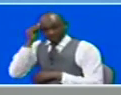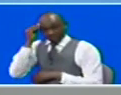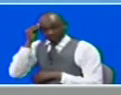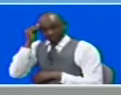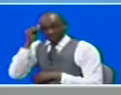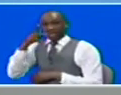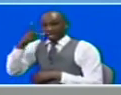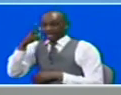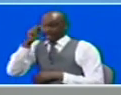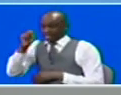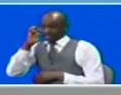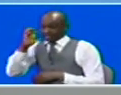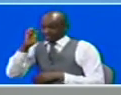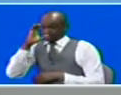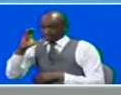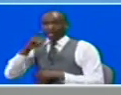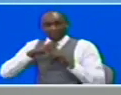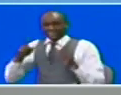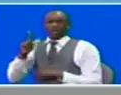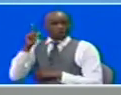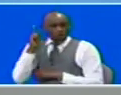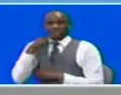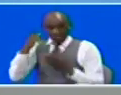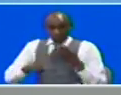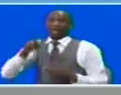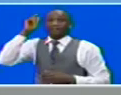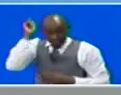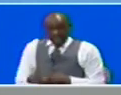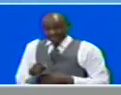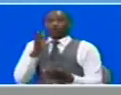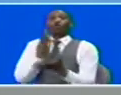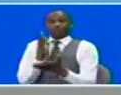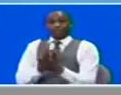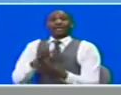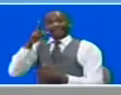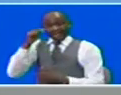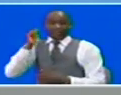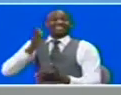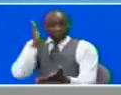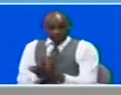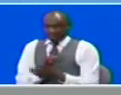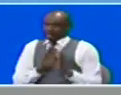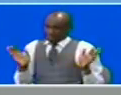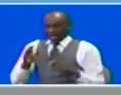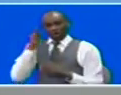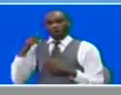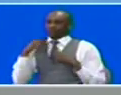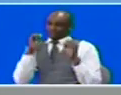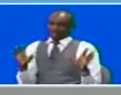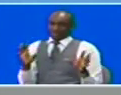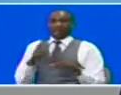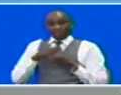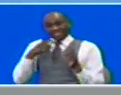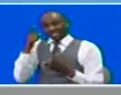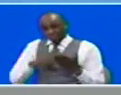NEC. Lakini hakuna sheria imesema ya kwamba NEC lazima idhibitishe stakabadhi hizo. Hakuna sheria yoyote